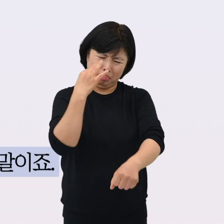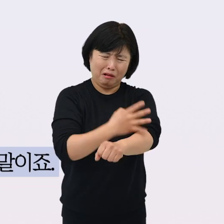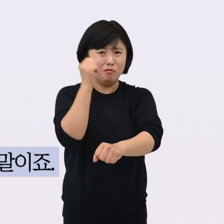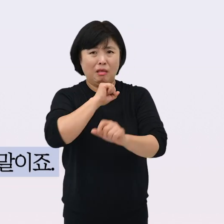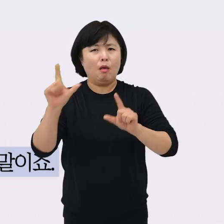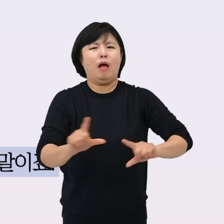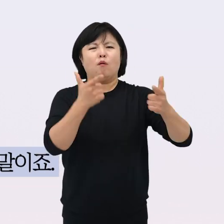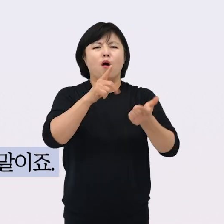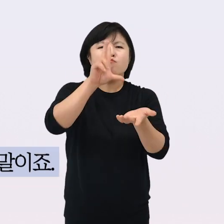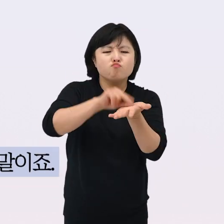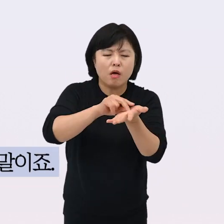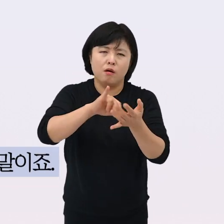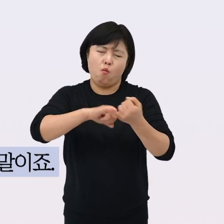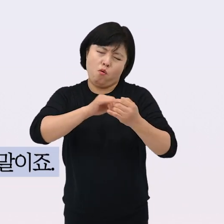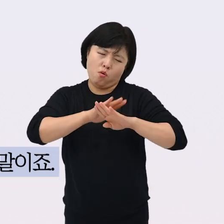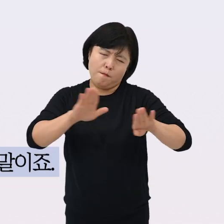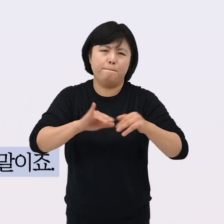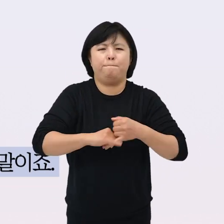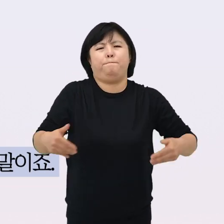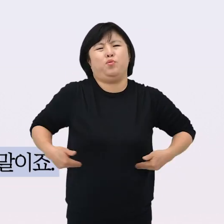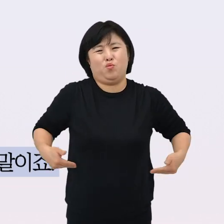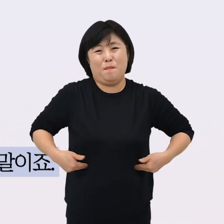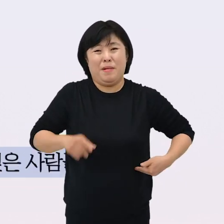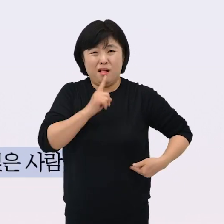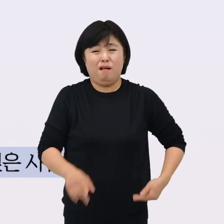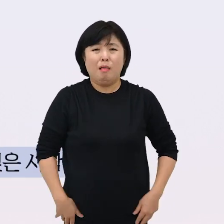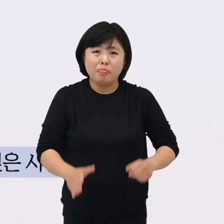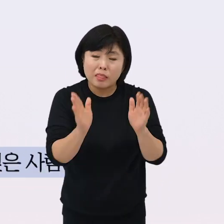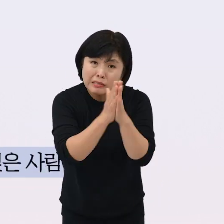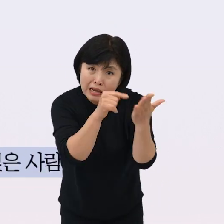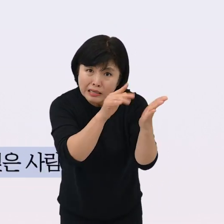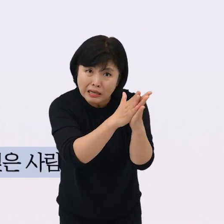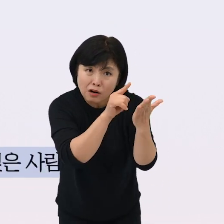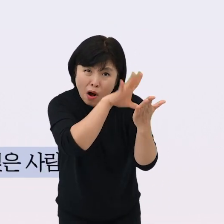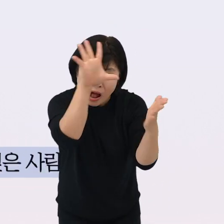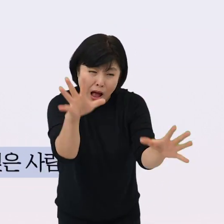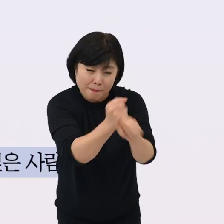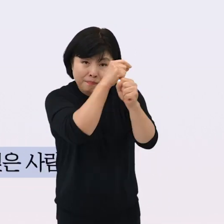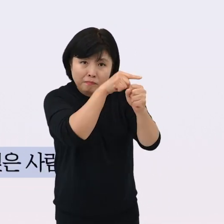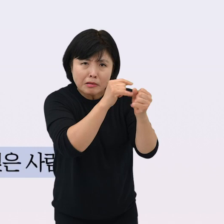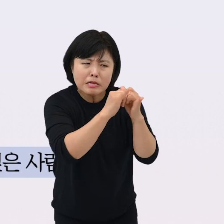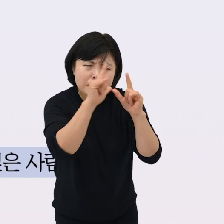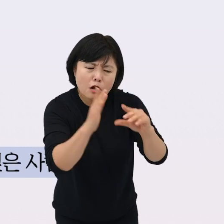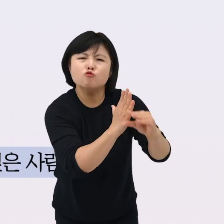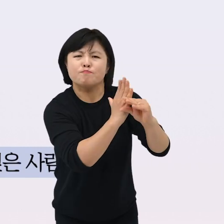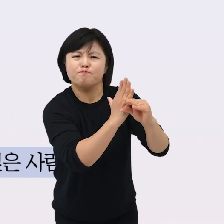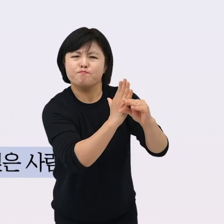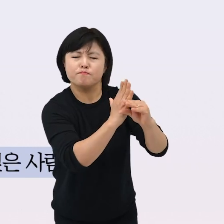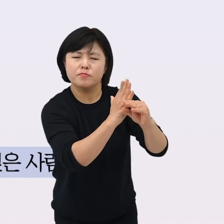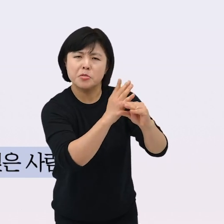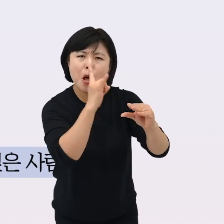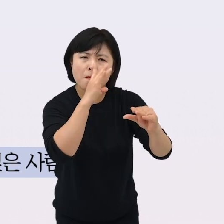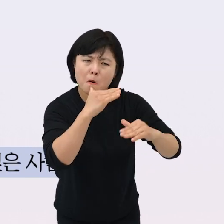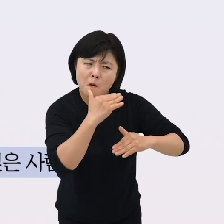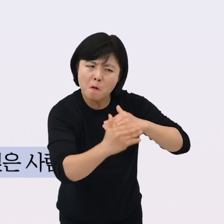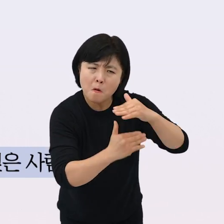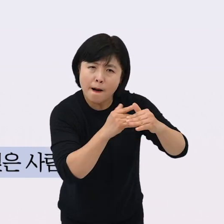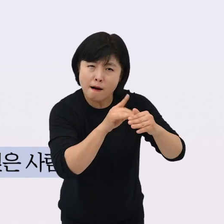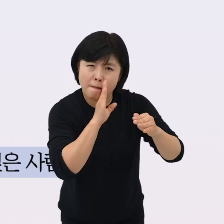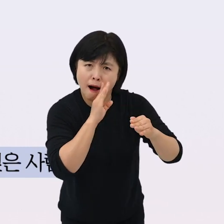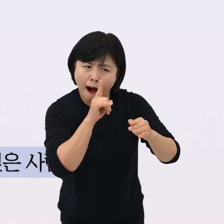생활이 아니라 문제들을 해결해야 된단 말이죠. 그래서 이 책에는 일종의 그러한 인생의